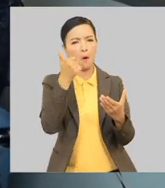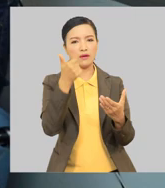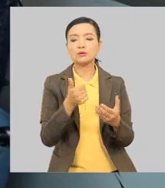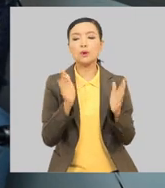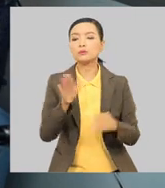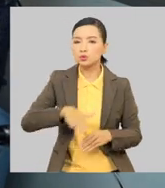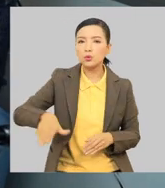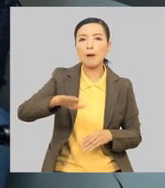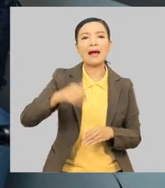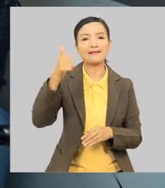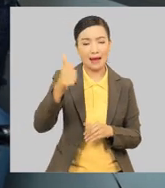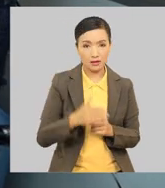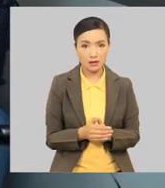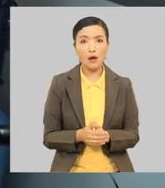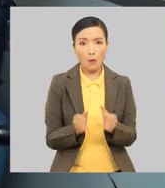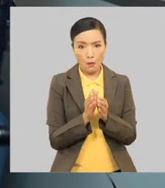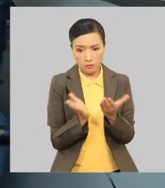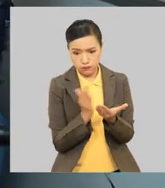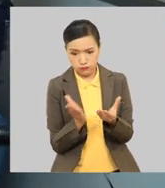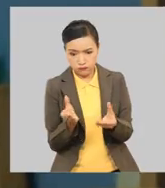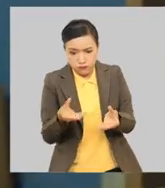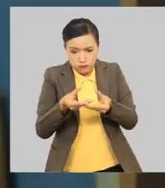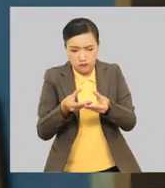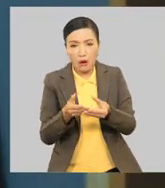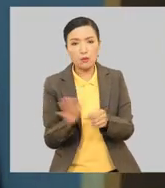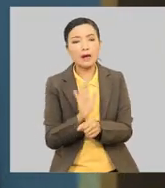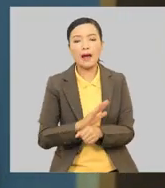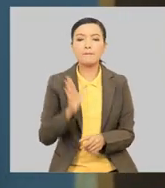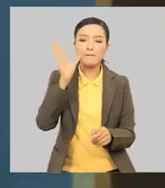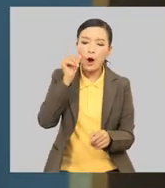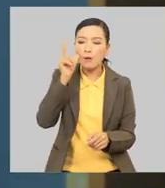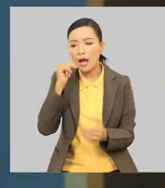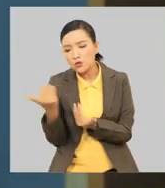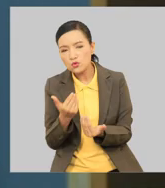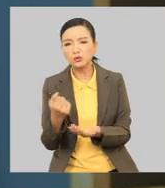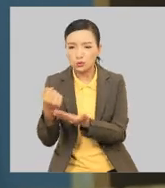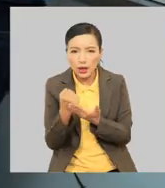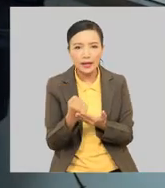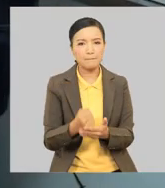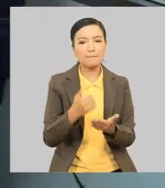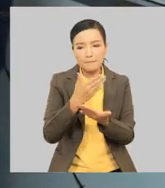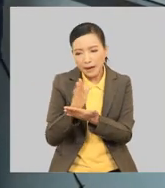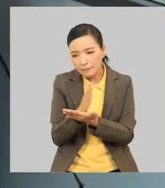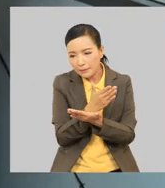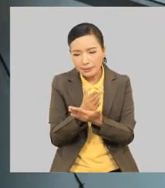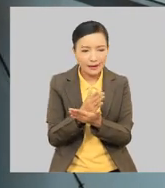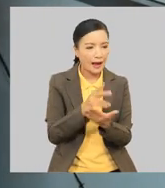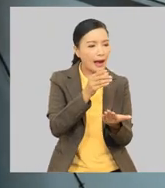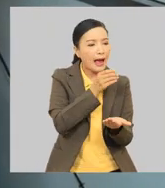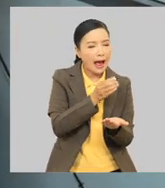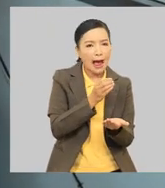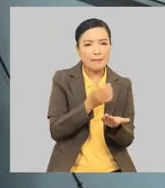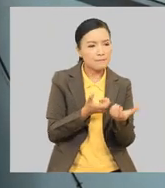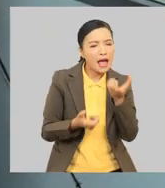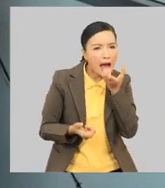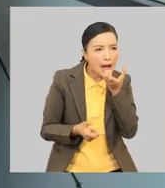ได้เลย ก็ไม่ต้องทั้งเล่มก็ได้อาจจะมีคุณพ่อคุณแม่คุณลูกช่วยกันอ่าน ค นละบทใช่ครับ อย่างชมพู่นี่มาเป็นจิตอาสานี่เข